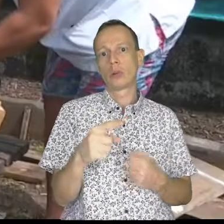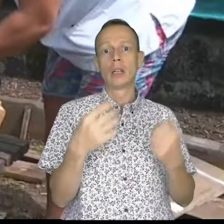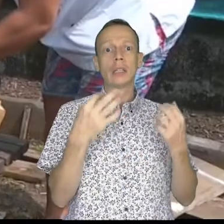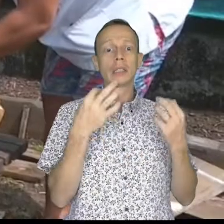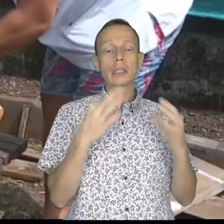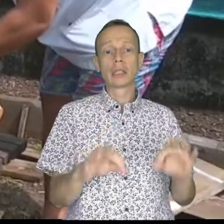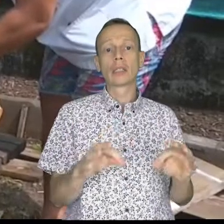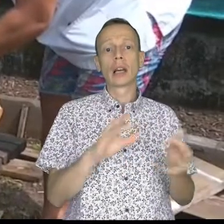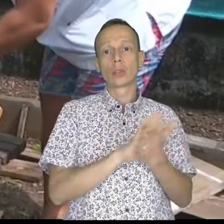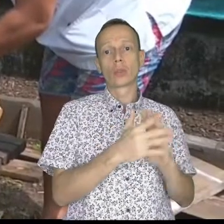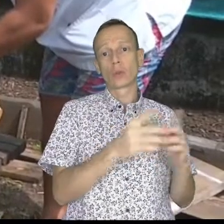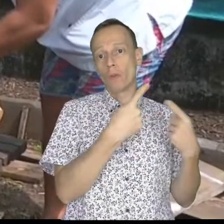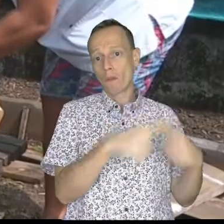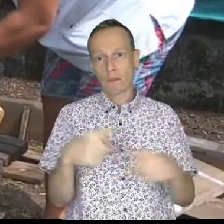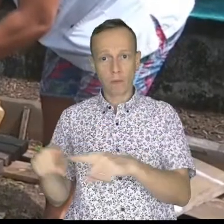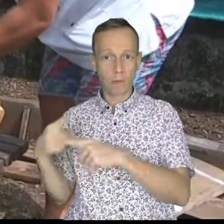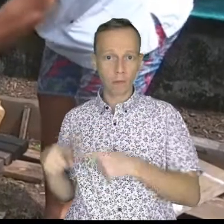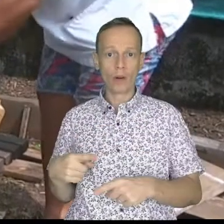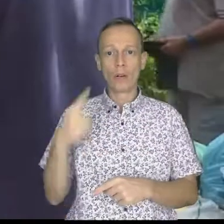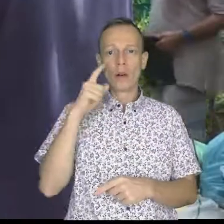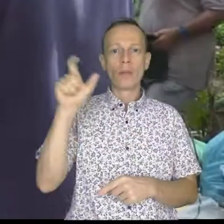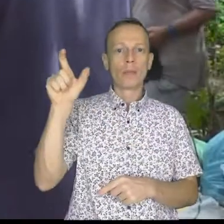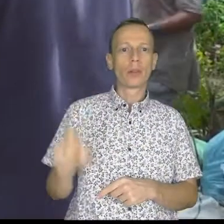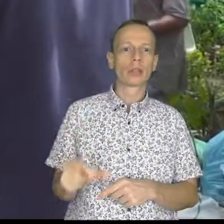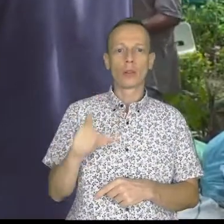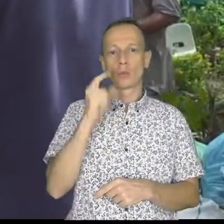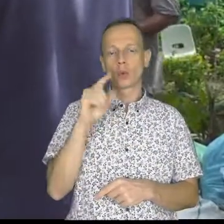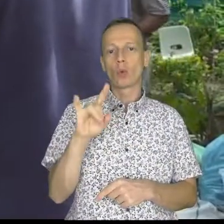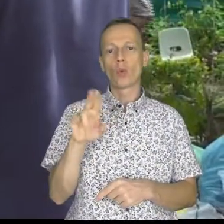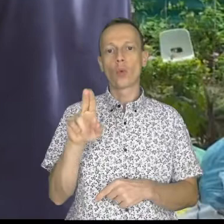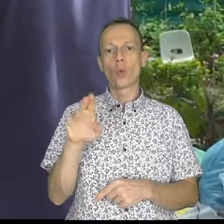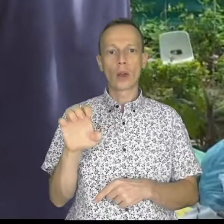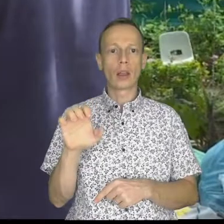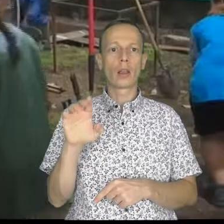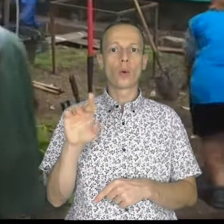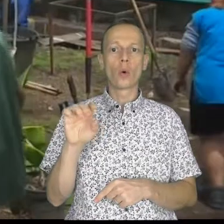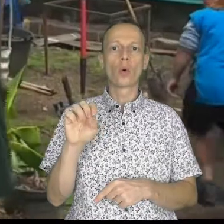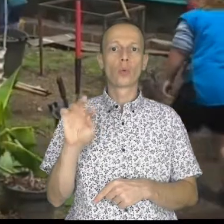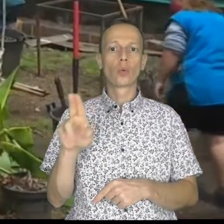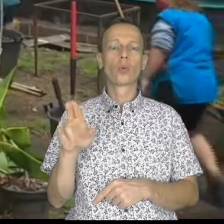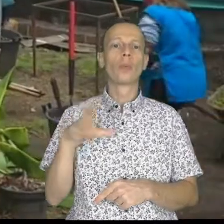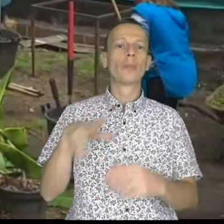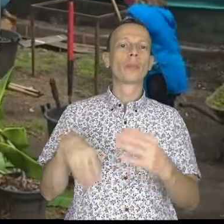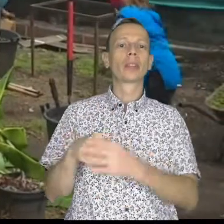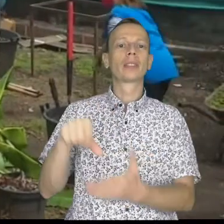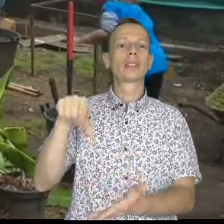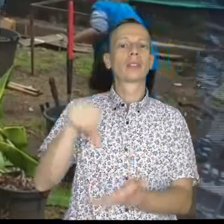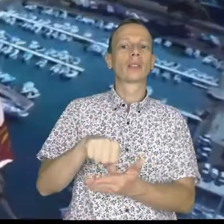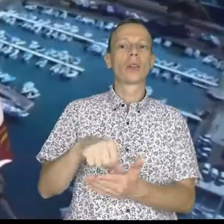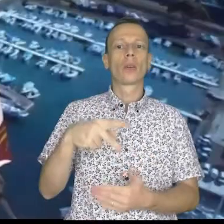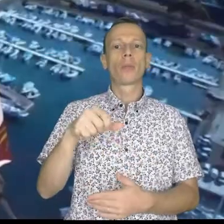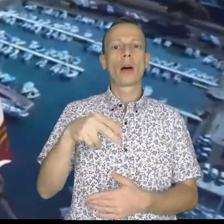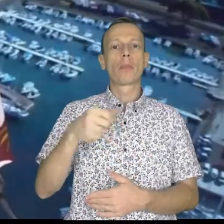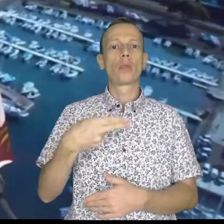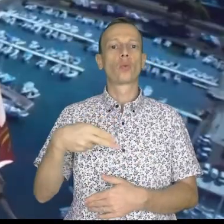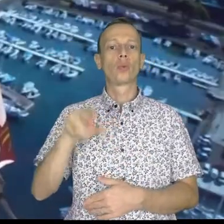une dizaine de structures bénévoles. On écoute Raphaël Huiotu, père d'une enfant du centre Papanouï, futur bénéficiaire